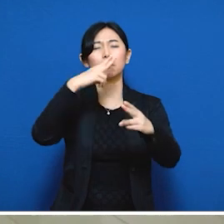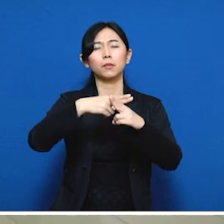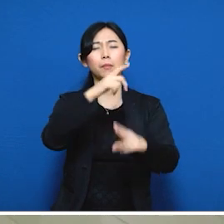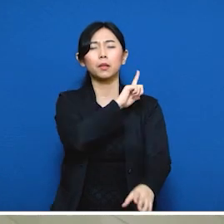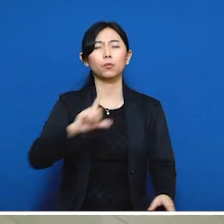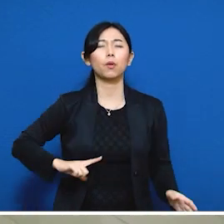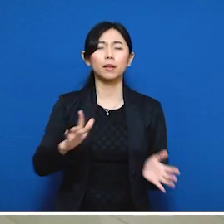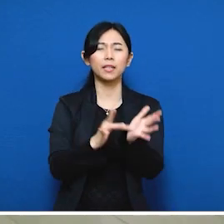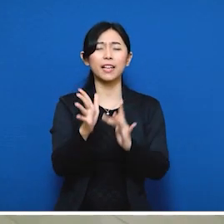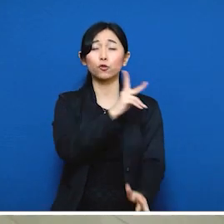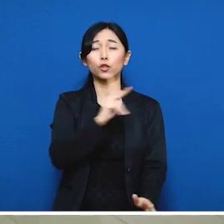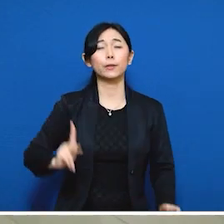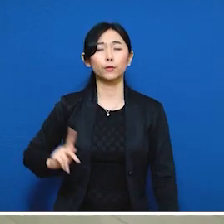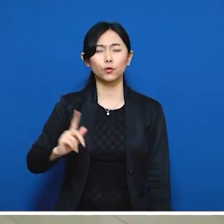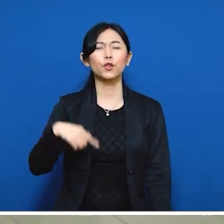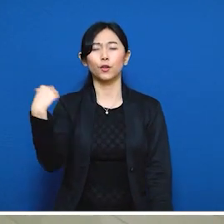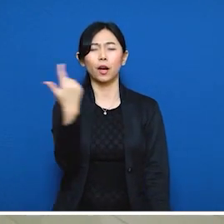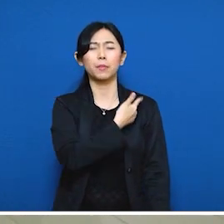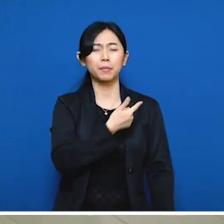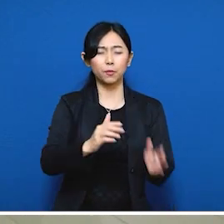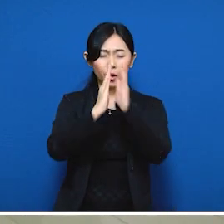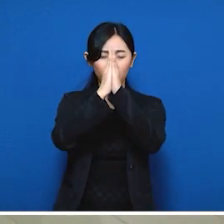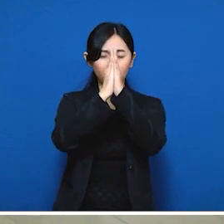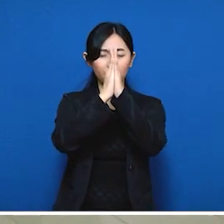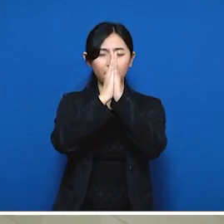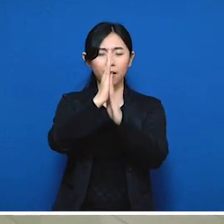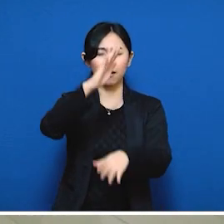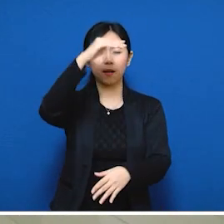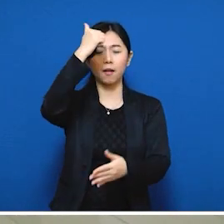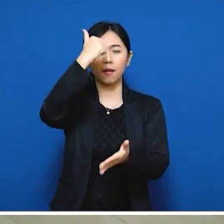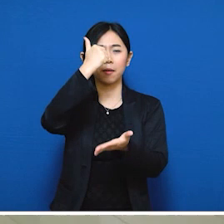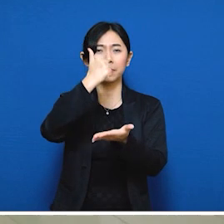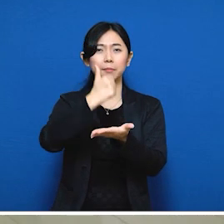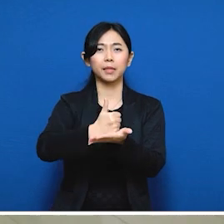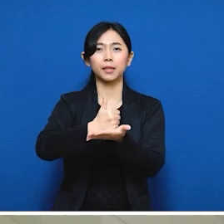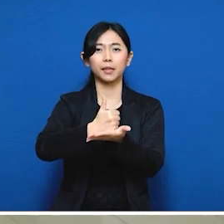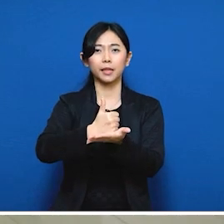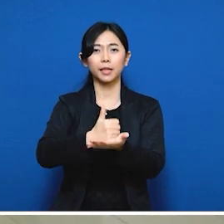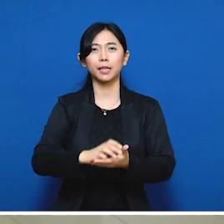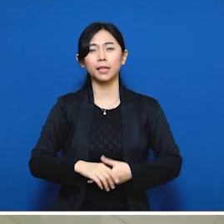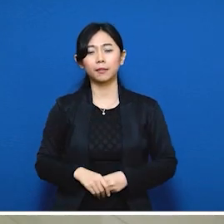nama Tuhan Yesus Kristus kami berdoa. Amin.